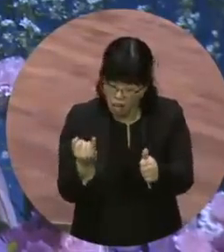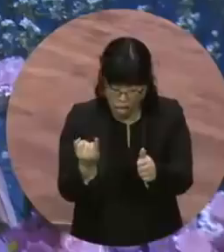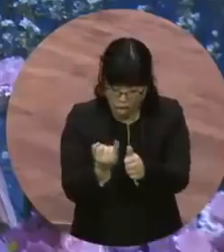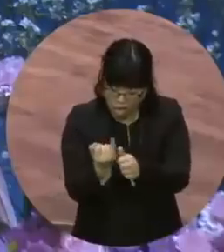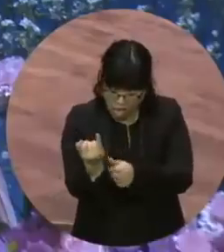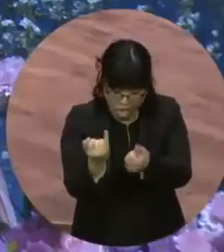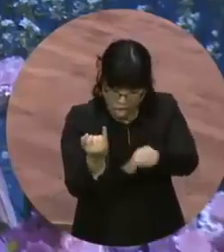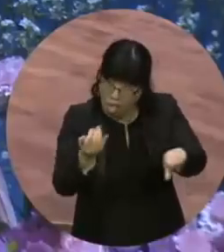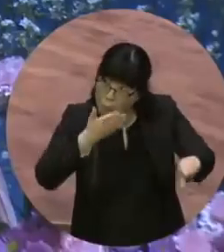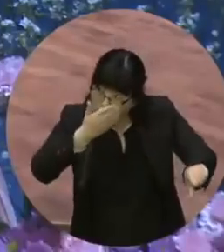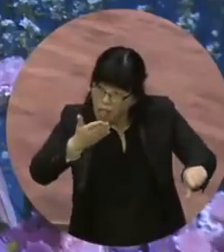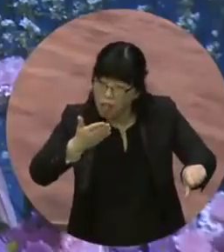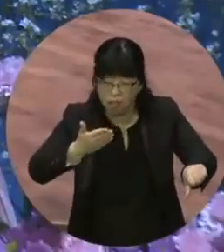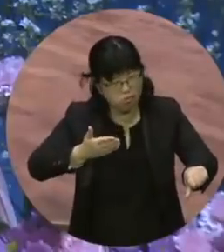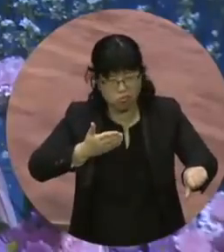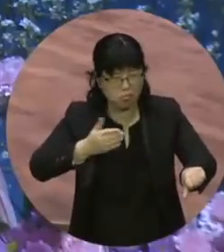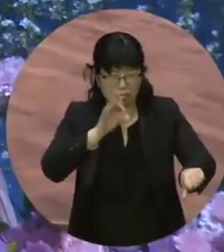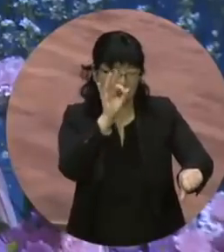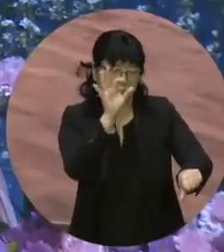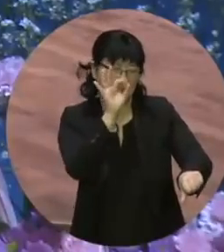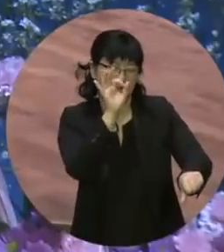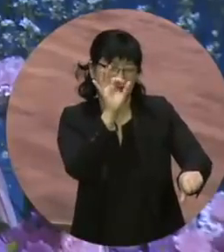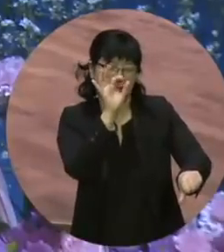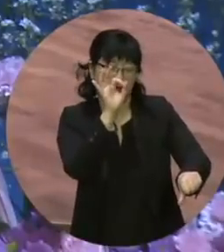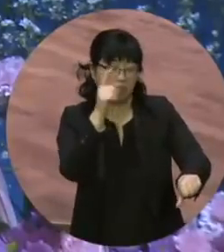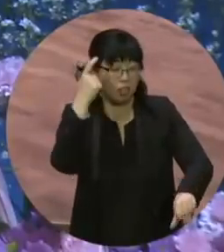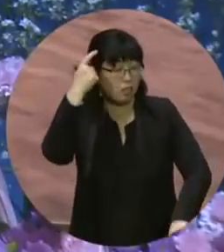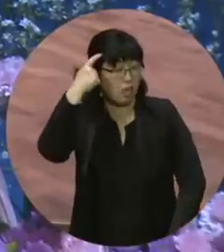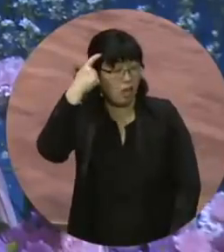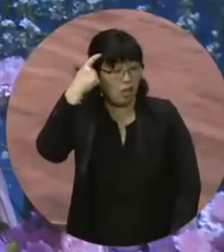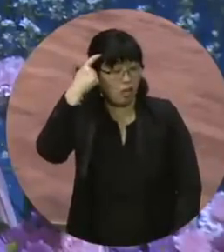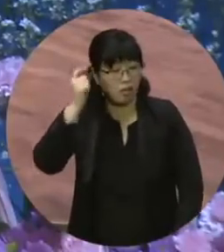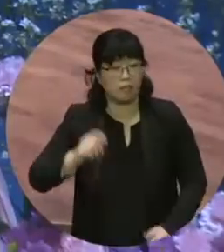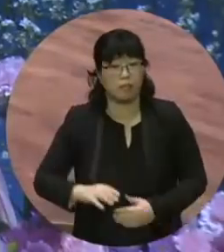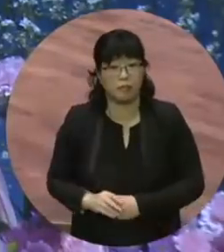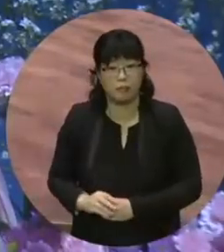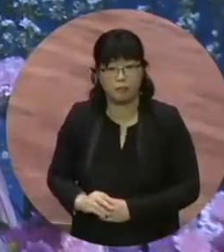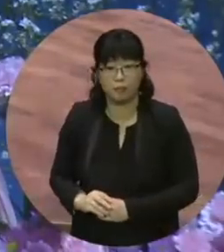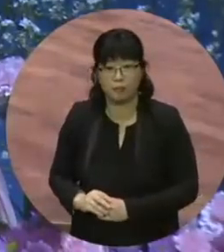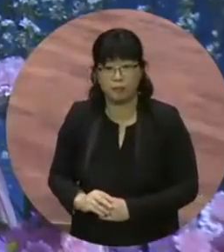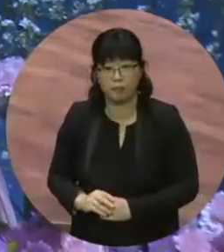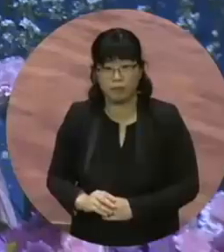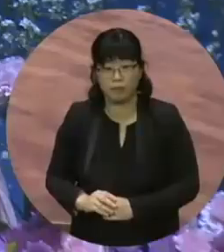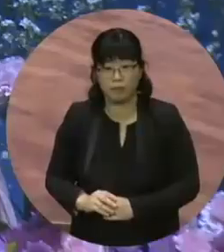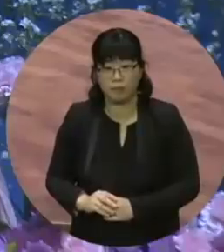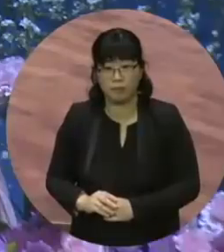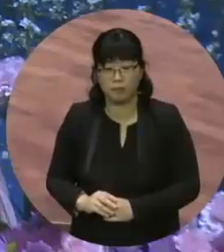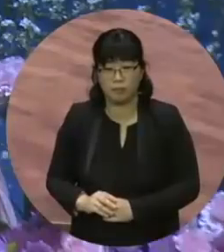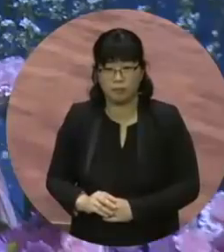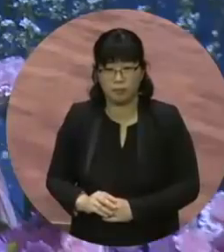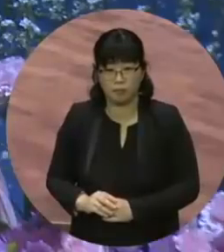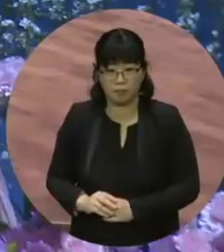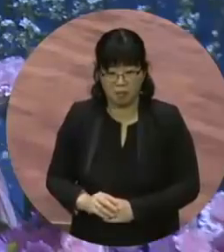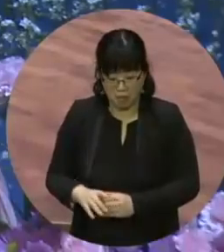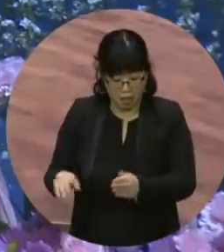오래 살았다고, 삶의 경험이 많았다고 믿음이 생기는